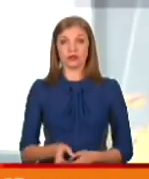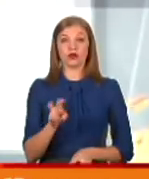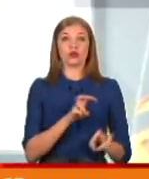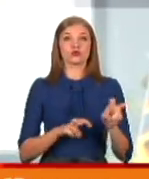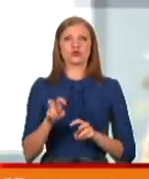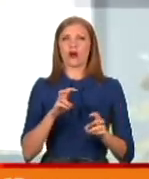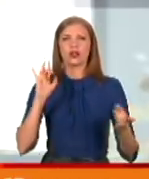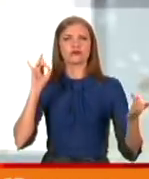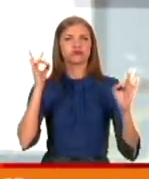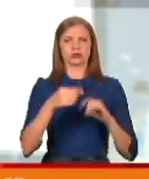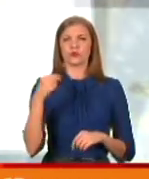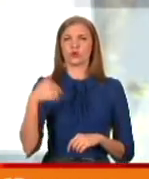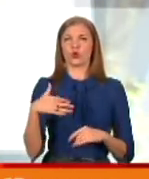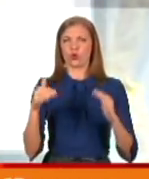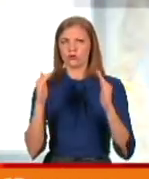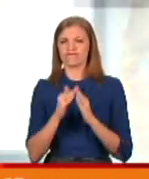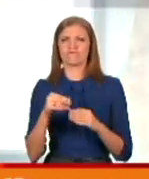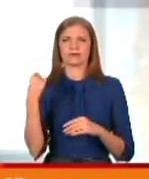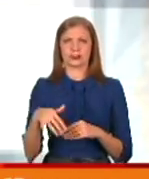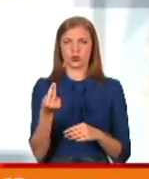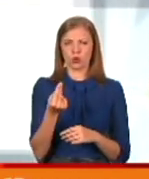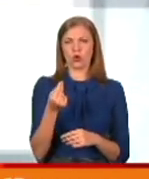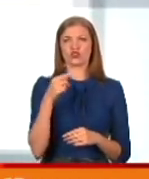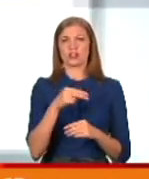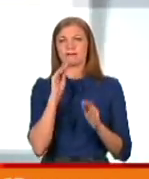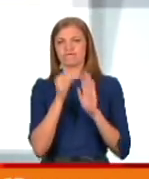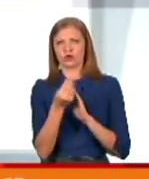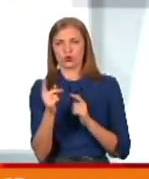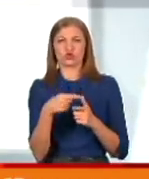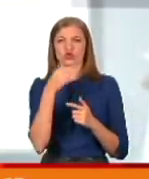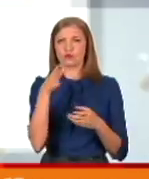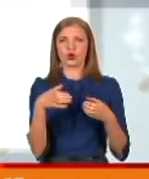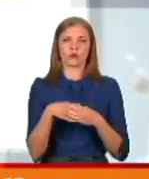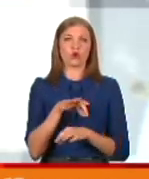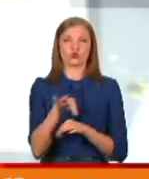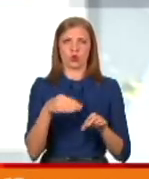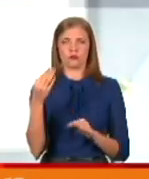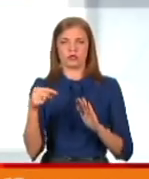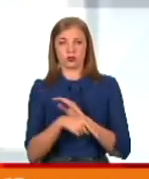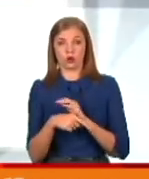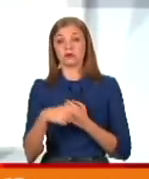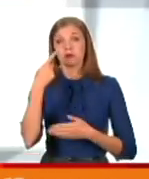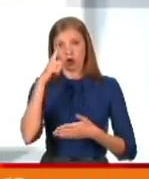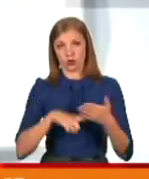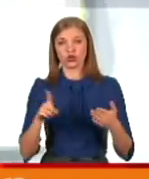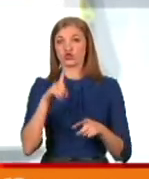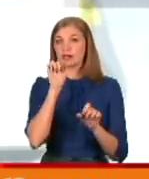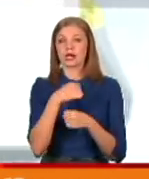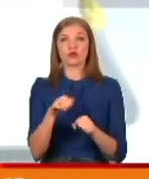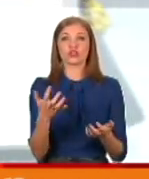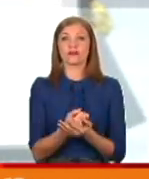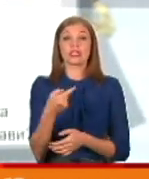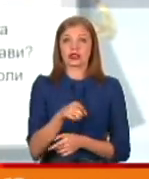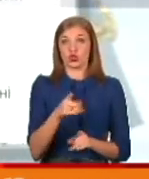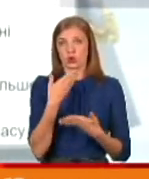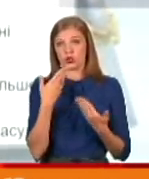Шукали сенсації, дорогу нерухомість, значні кошти, офшорні чи будь-які компанії, схеми, корупцію. Переконалися, що неможливо знайти те,